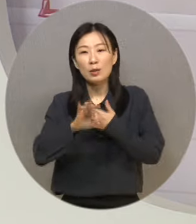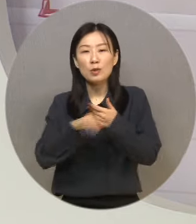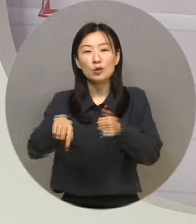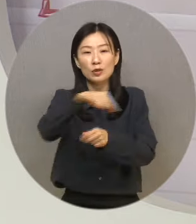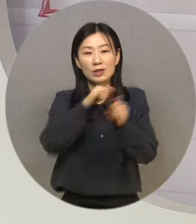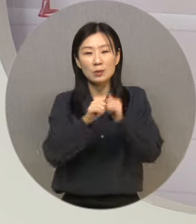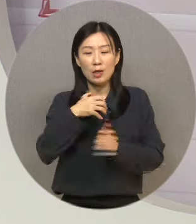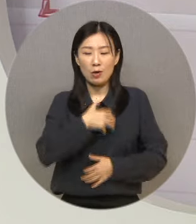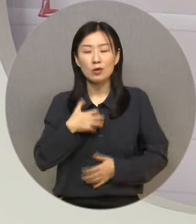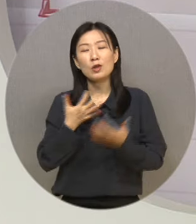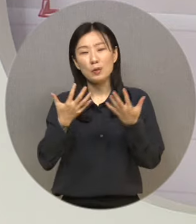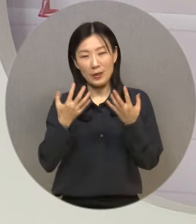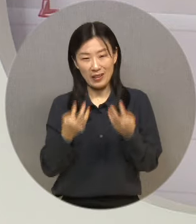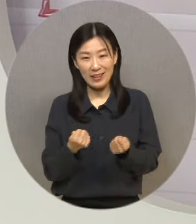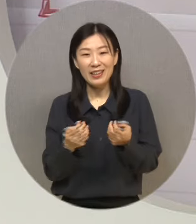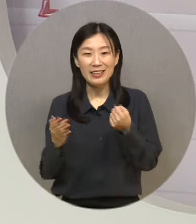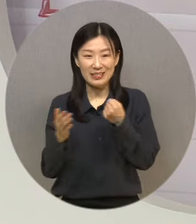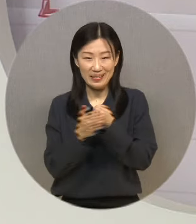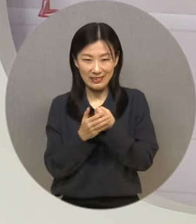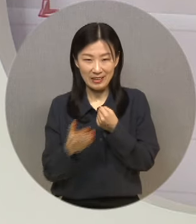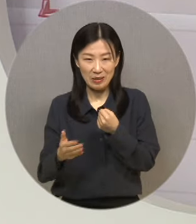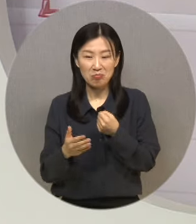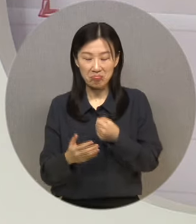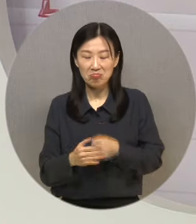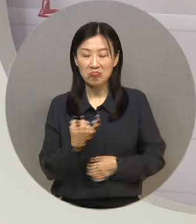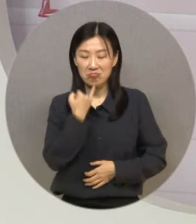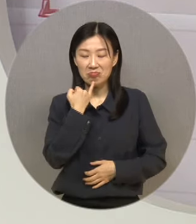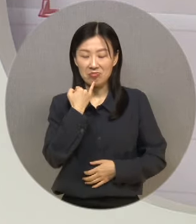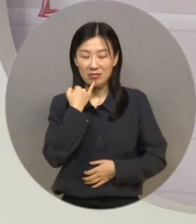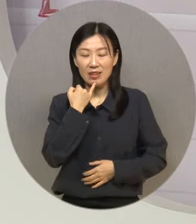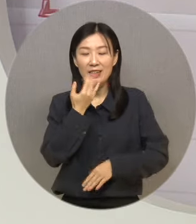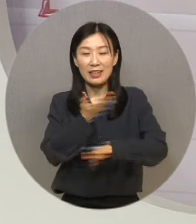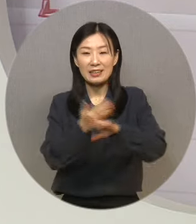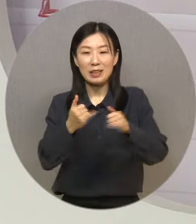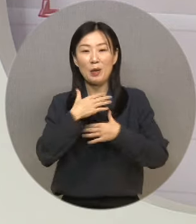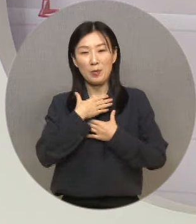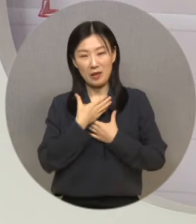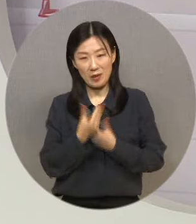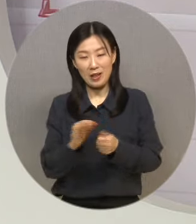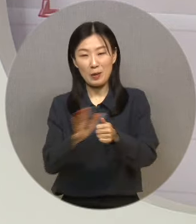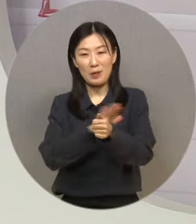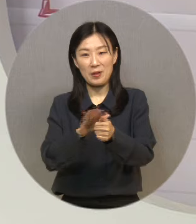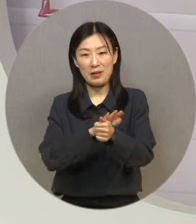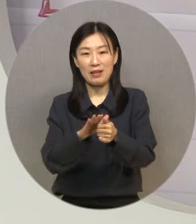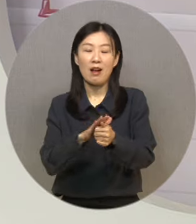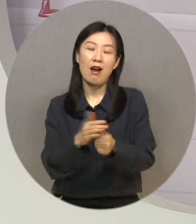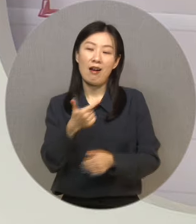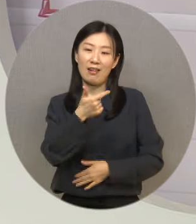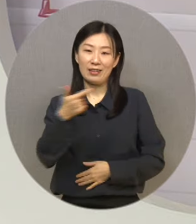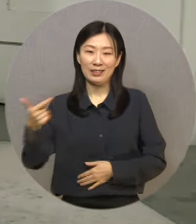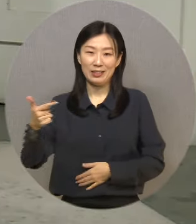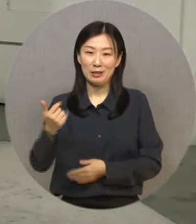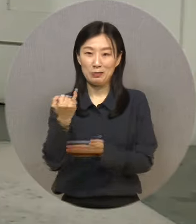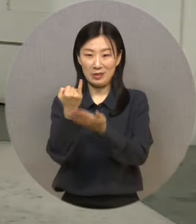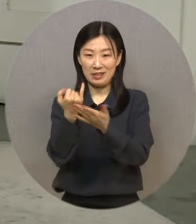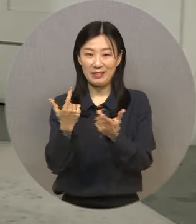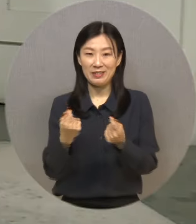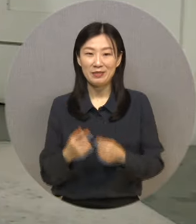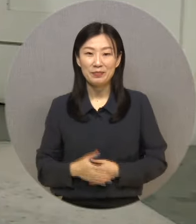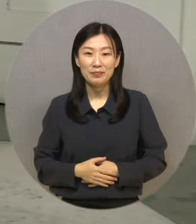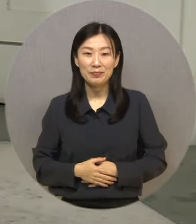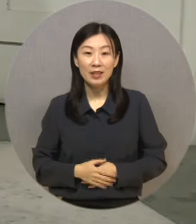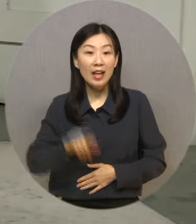걱정을 많이 하시잖아. 네. 그래서 이제 사람들을 편안하게 해주시려고 배려가 참 크신 분입니다. 네. 네,